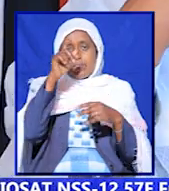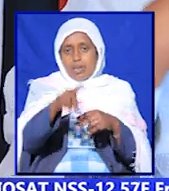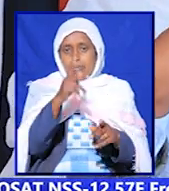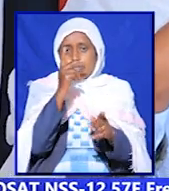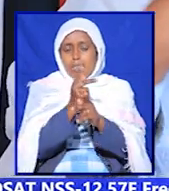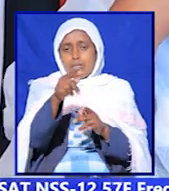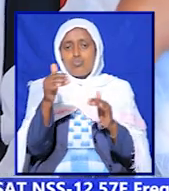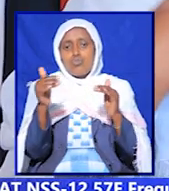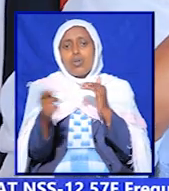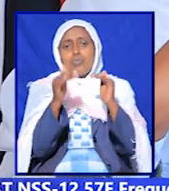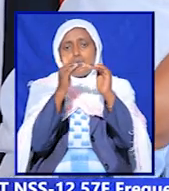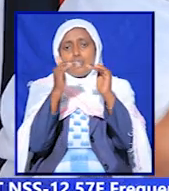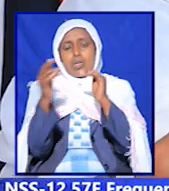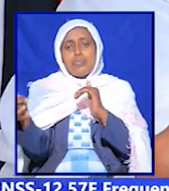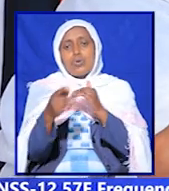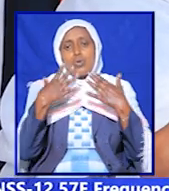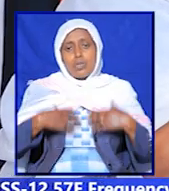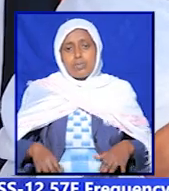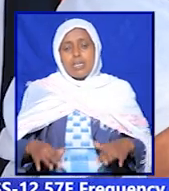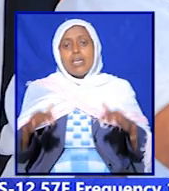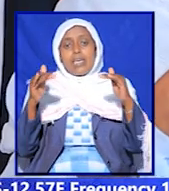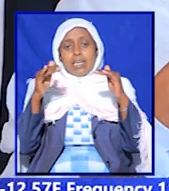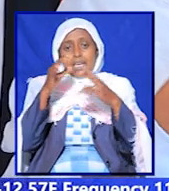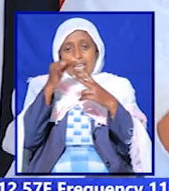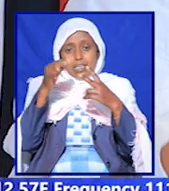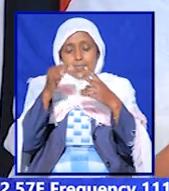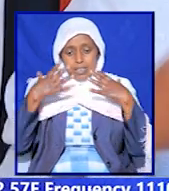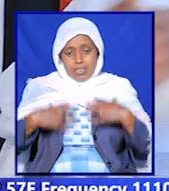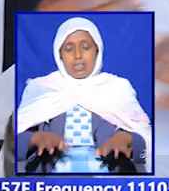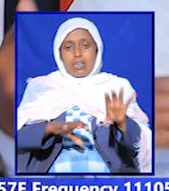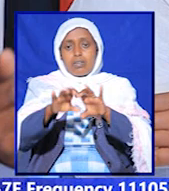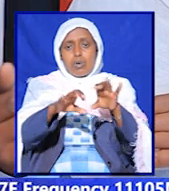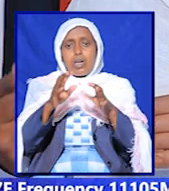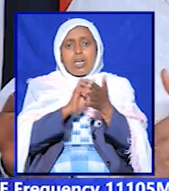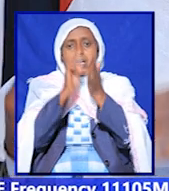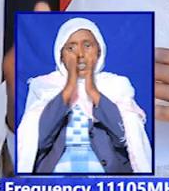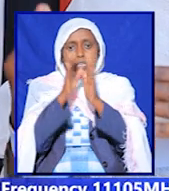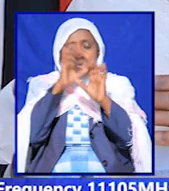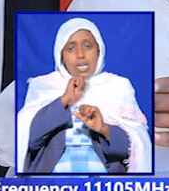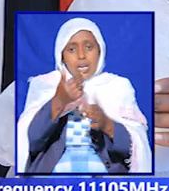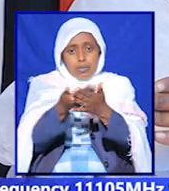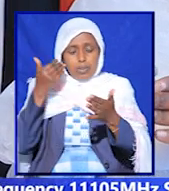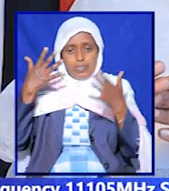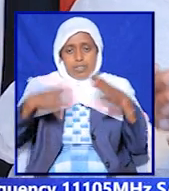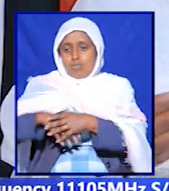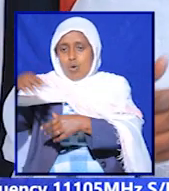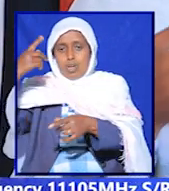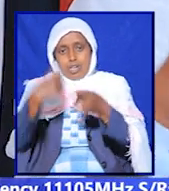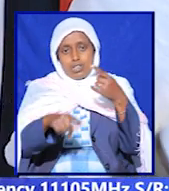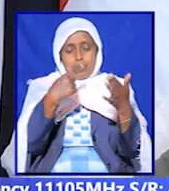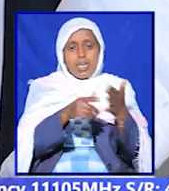አለበት ልኩን ለሱ የሚሆነውን ልብስ። ከለበሰ በኋላ ግን ቅዳሴ እስከሚያልቅ ድረስ ማውለቅ አይችልም።